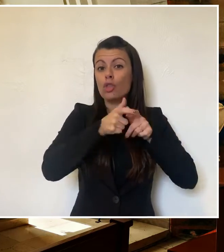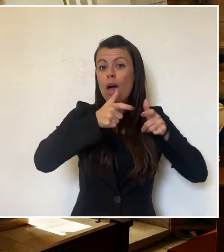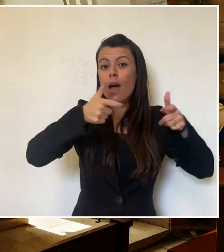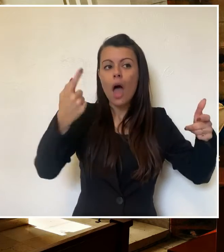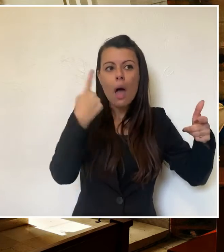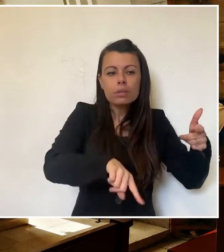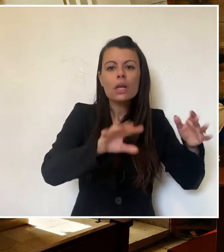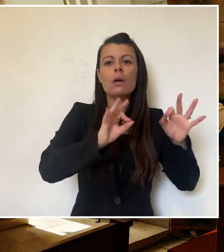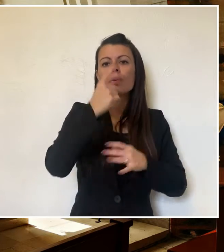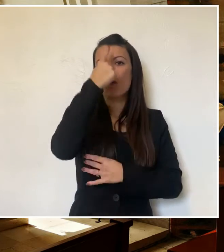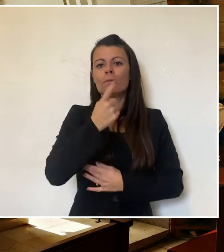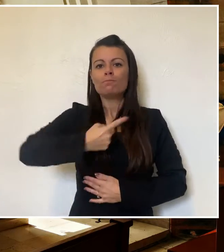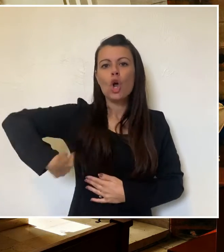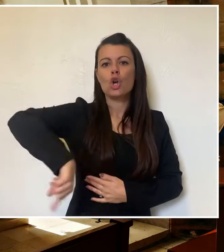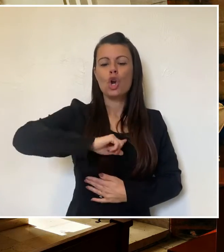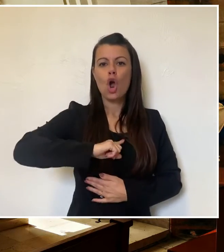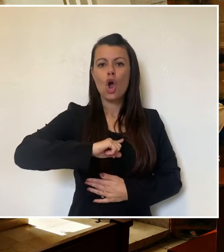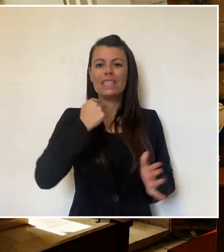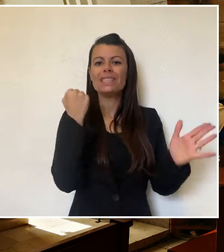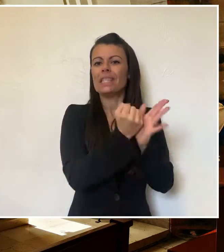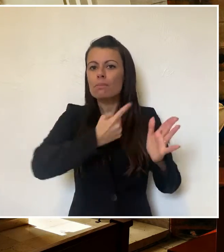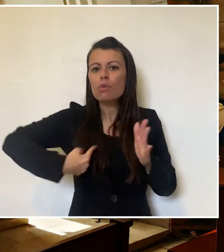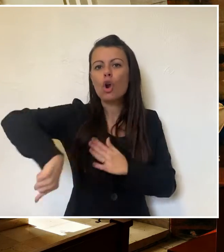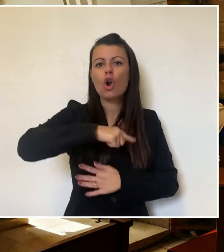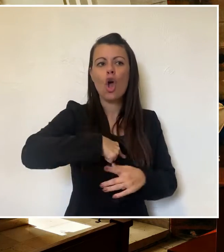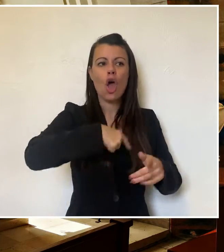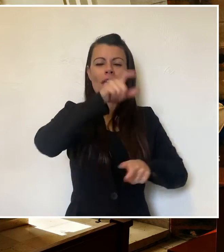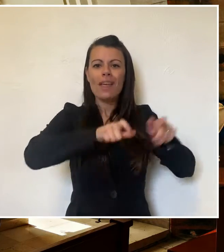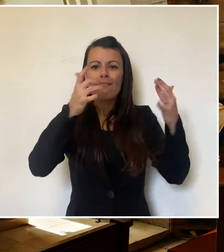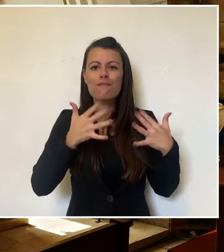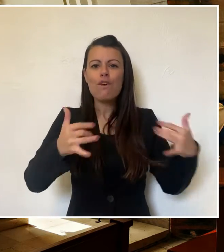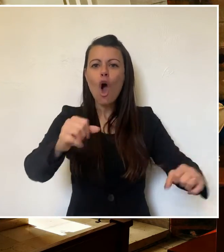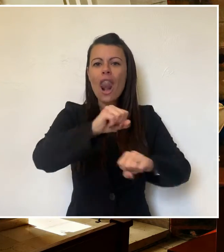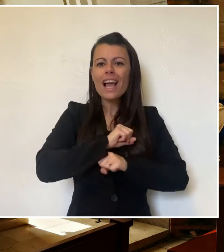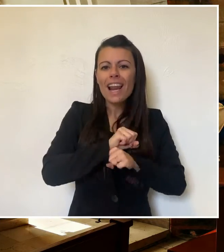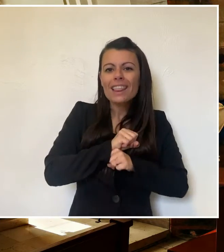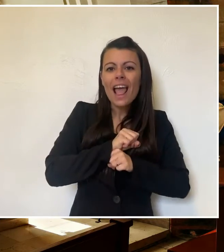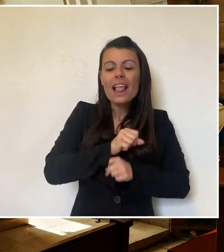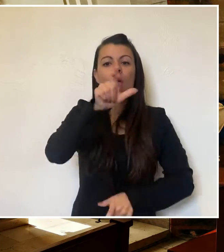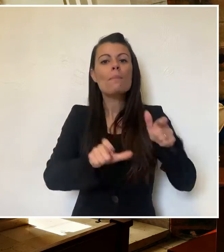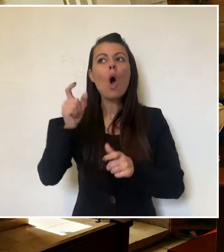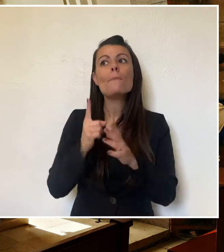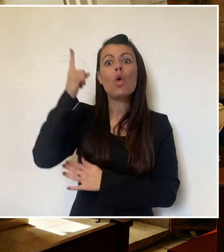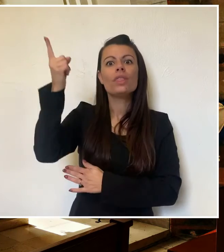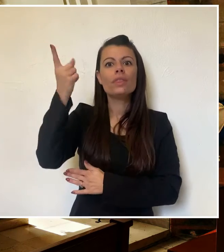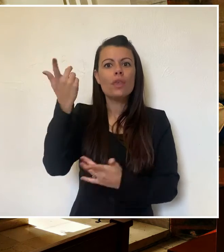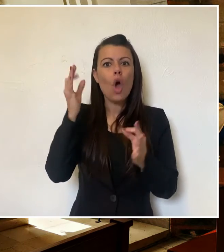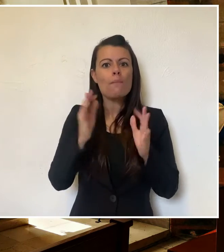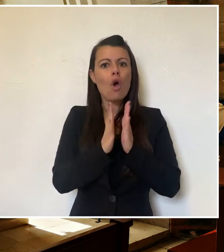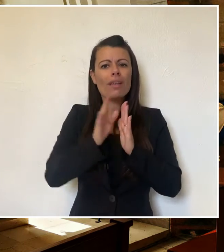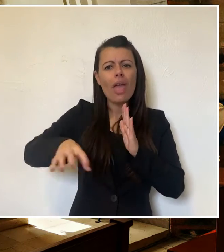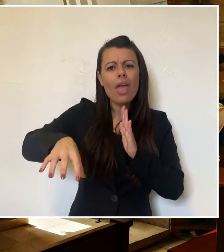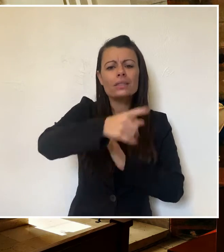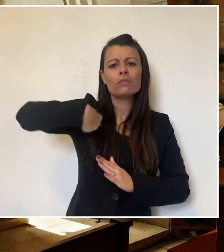folla credente, popolo di Dio, che nelle nostre chiese, ascoltando questo Vangelo, chiediamo al Signore,